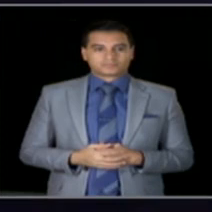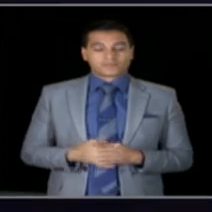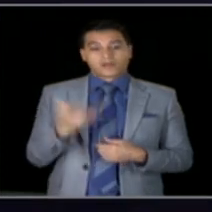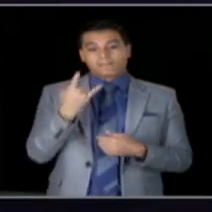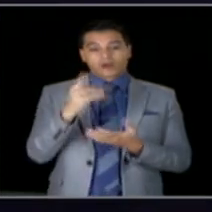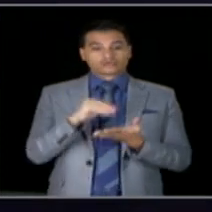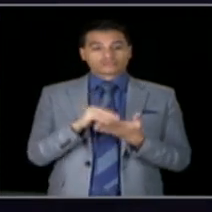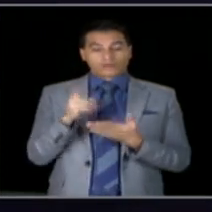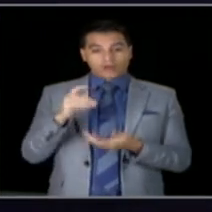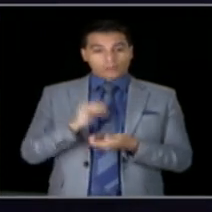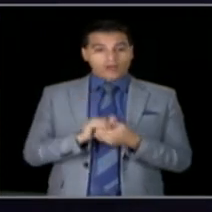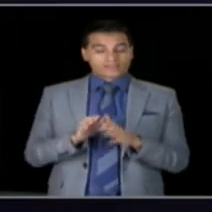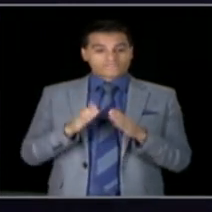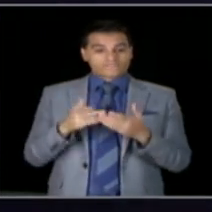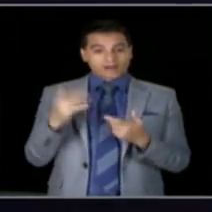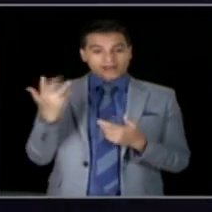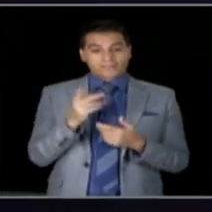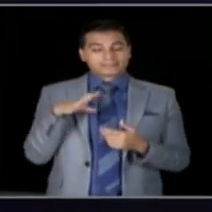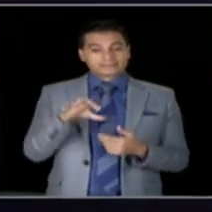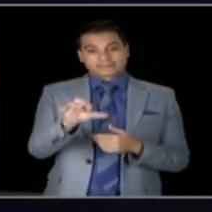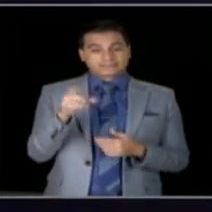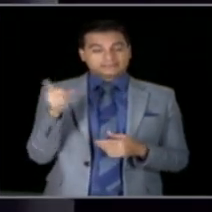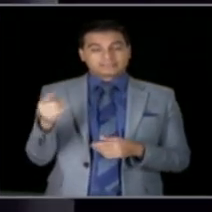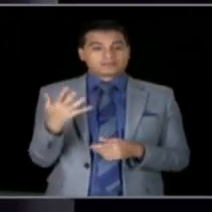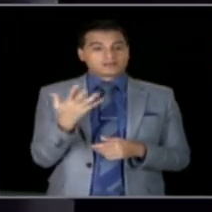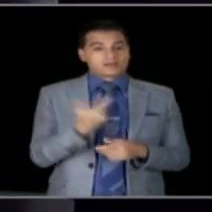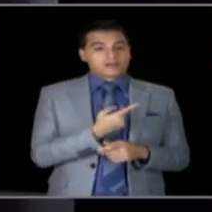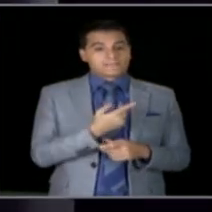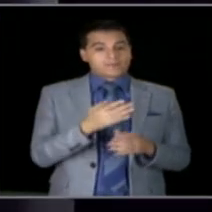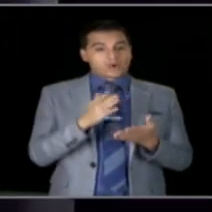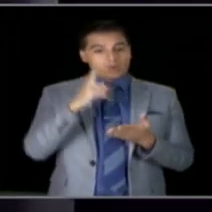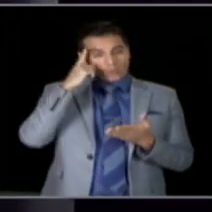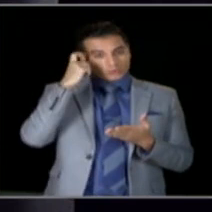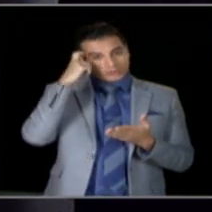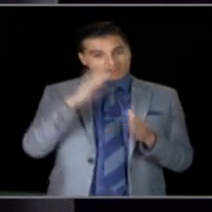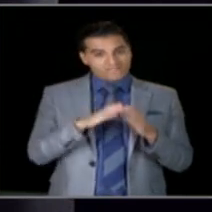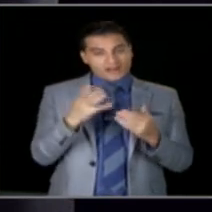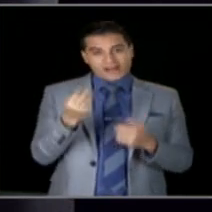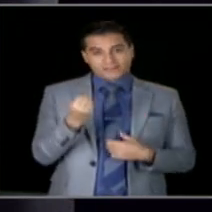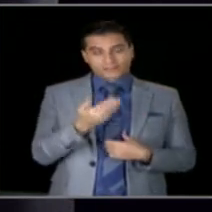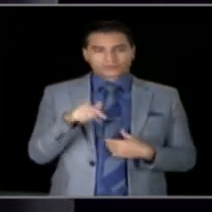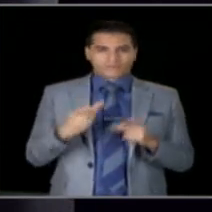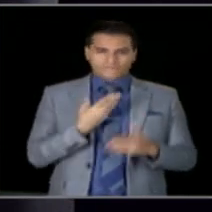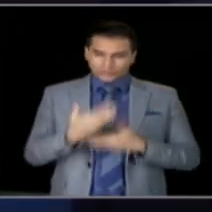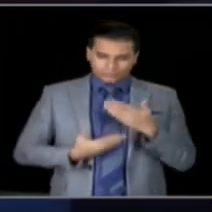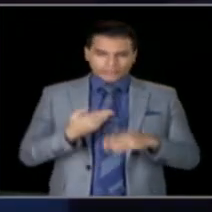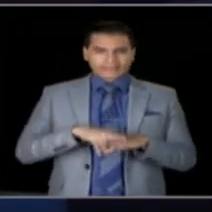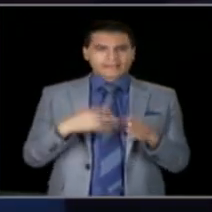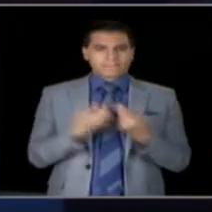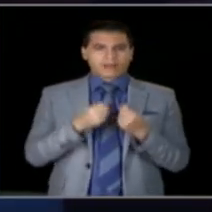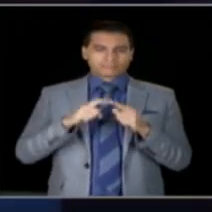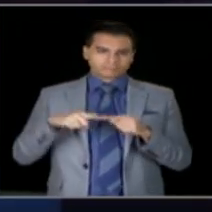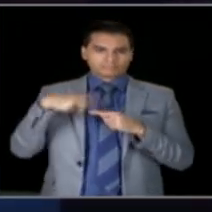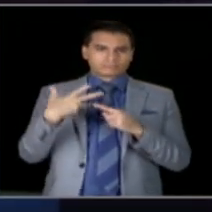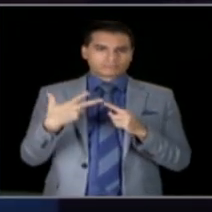10 نقط. الوعد في نهاية الفقرة 90، وسط البلد 40. هنخرج فاصل وهنرجع مرة